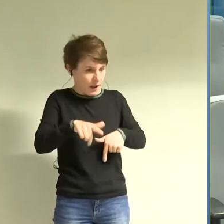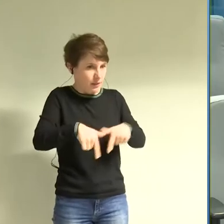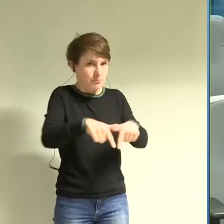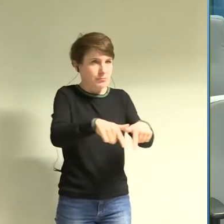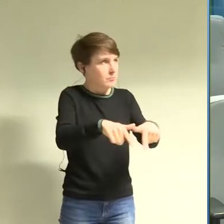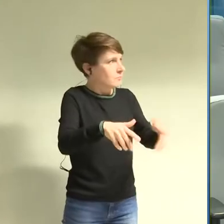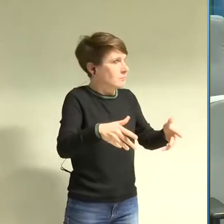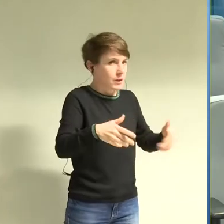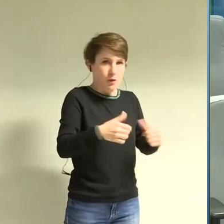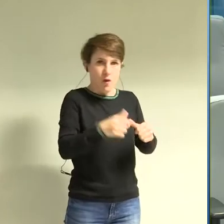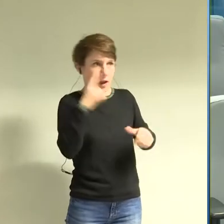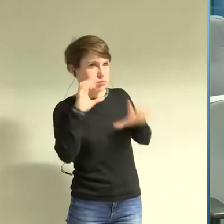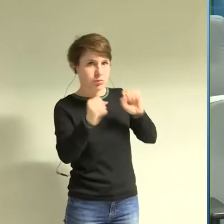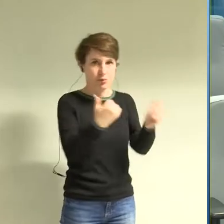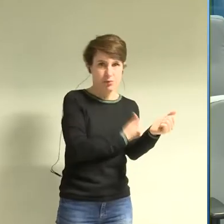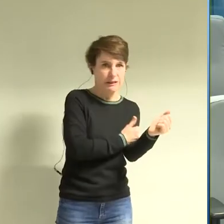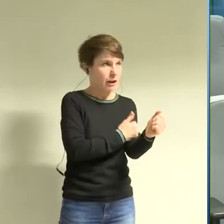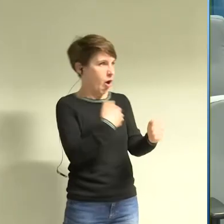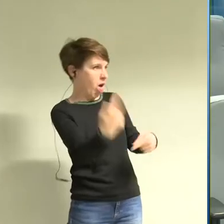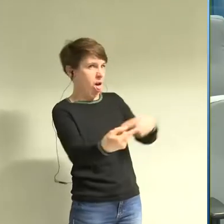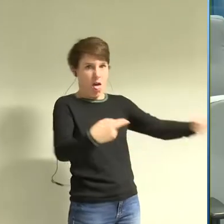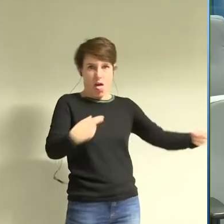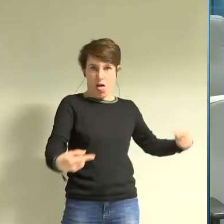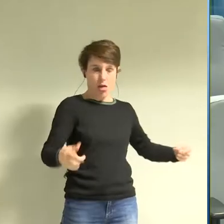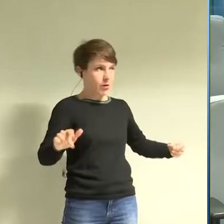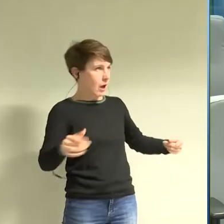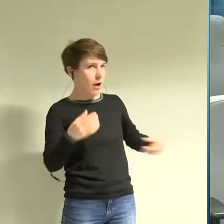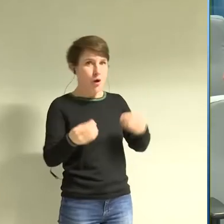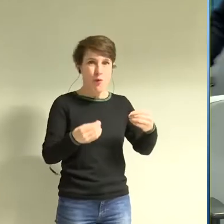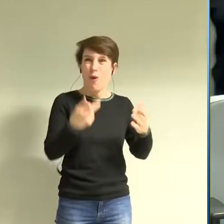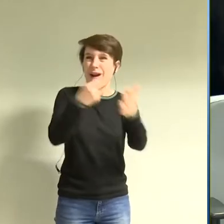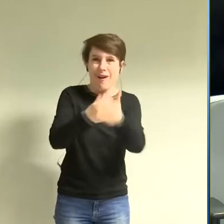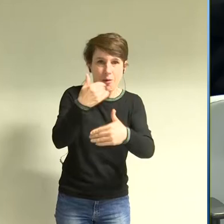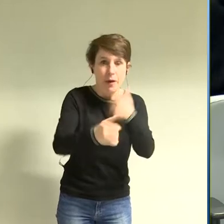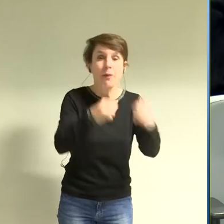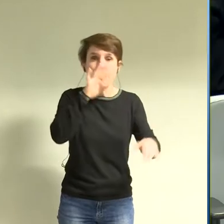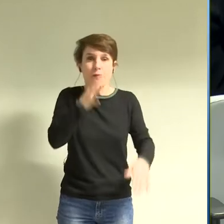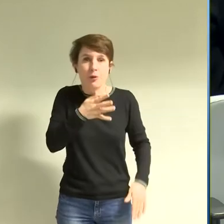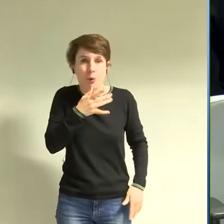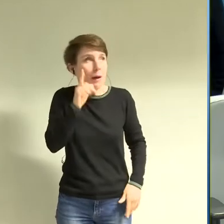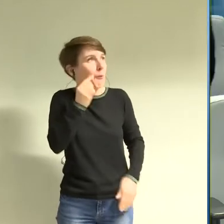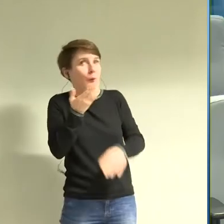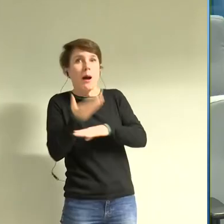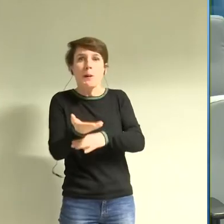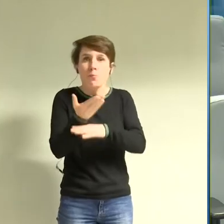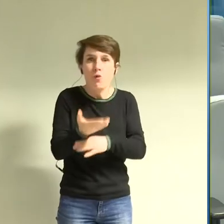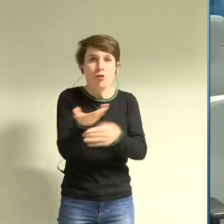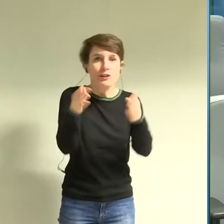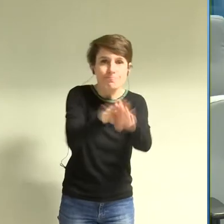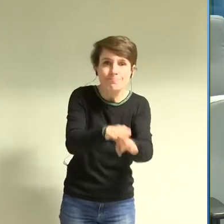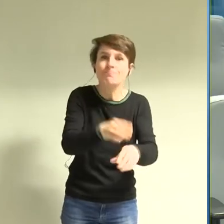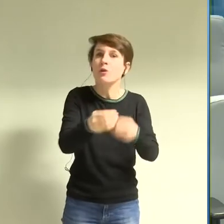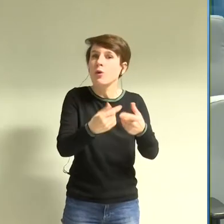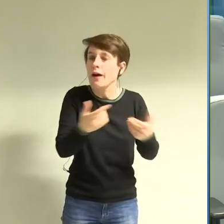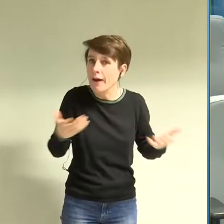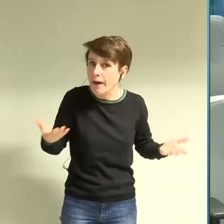de fermer parce qu'il y aurait des corps et des gens qui étudient serai là pour pour déjeuner acquérir qui attira et à